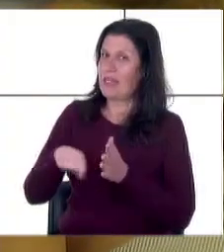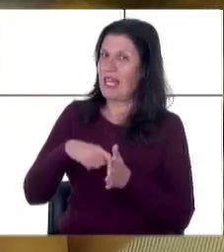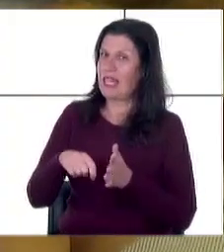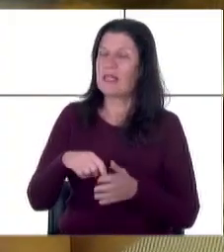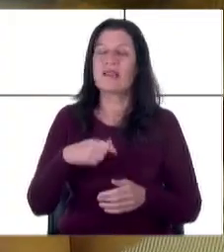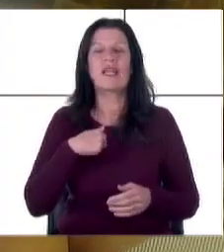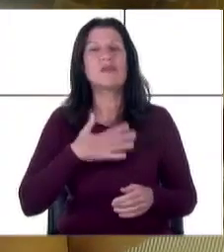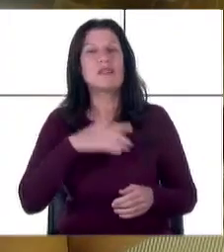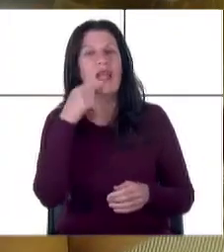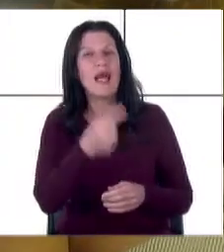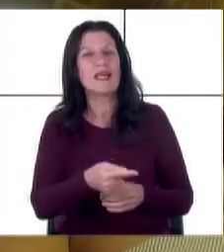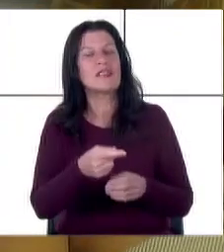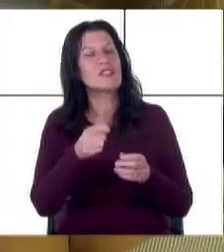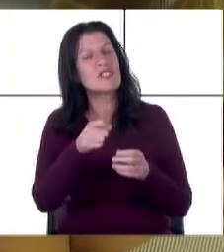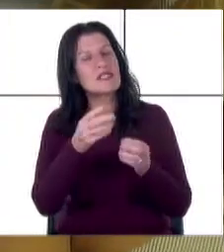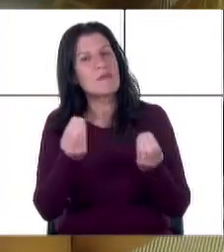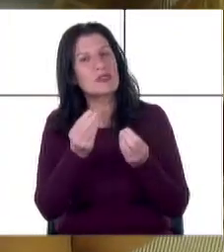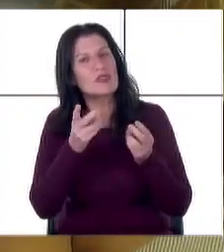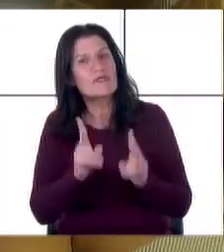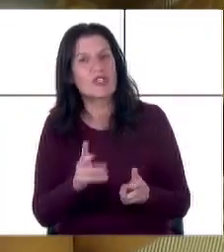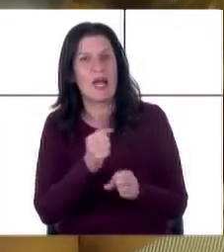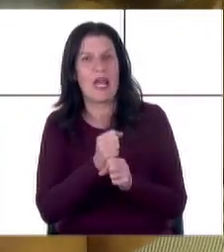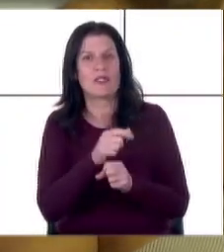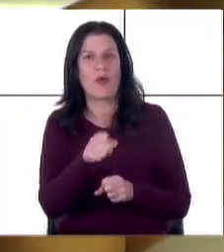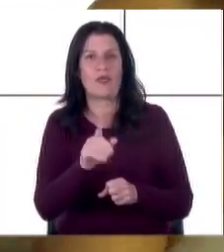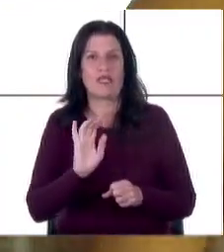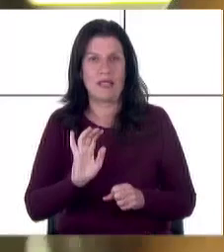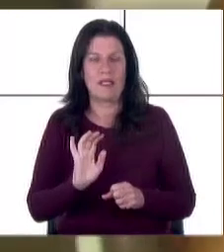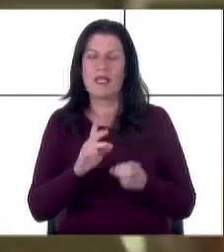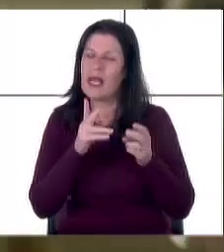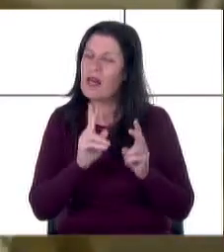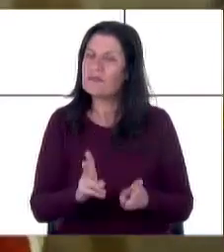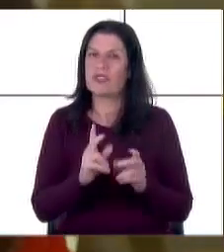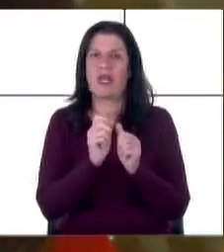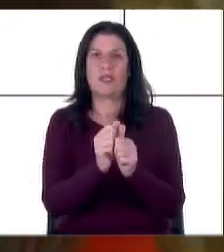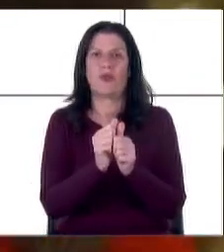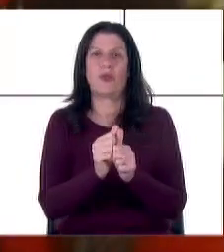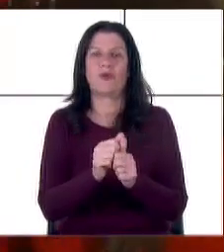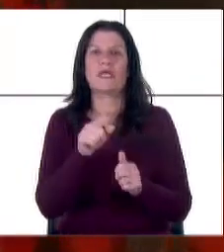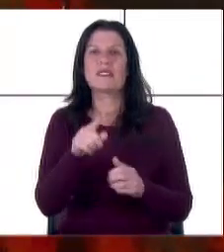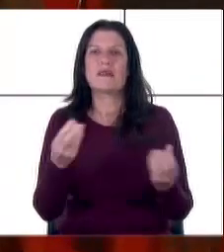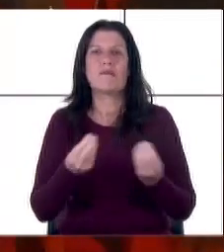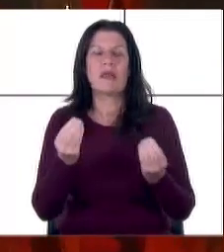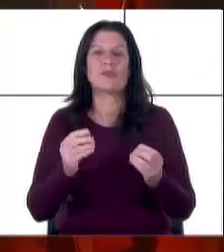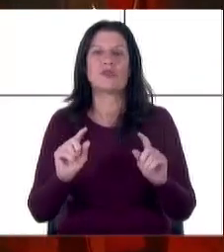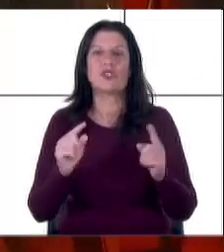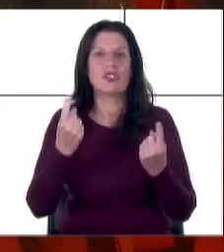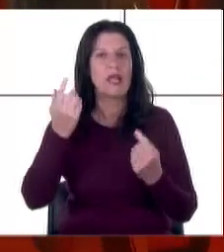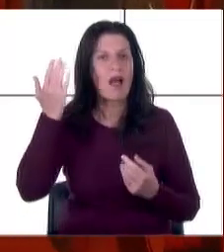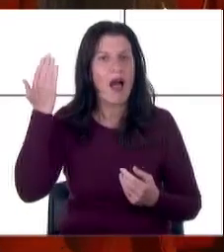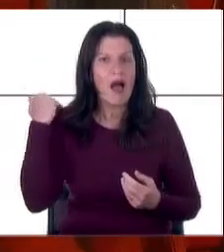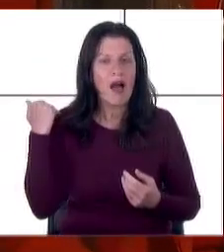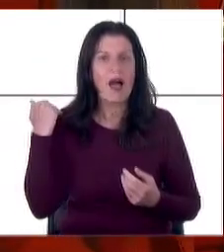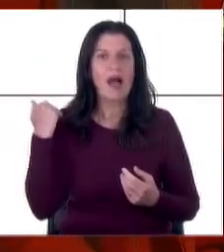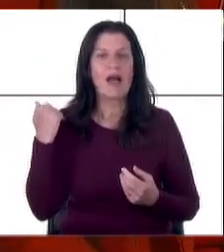אפשרי, וזה לא מעגל כזה שאי אפשר לצאת ממנו, זה... זה היה, וזה קרה, וזה לא קרה כי